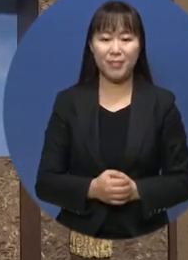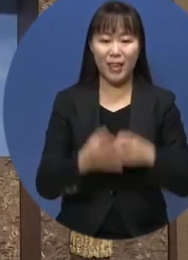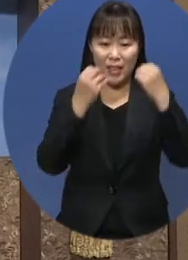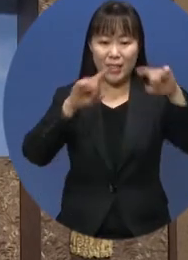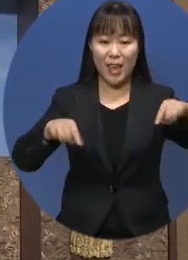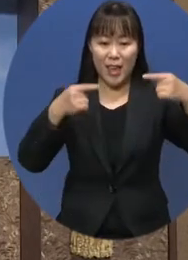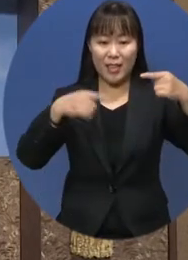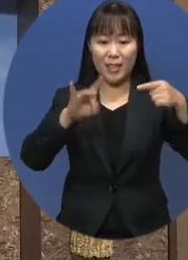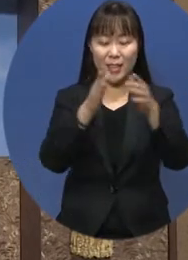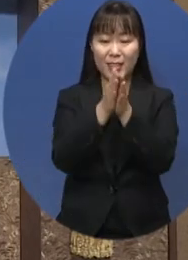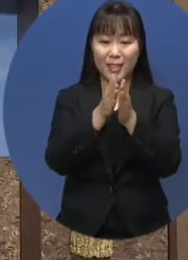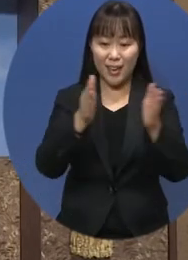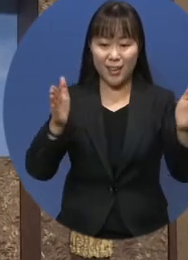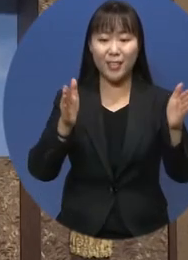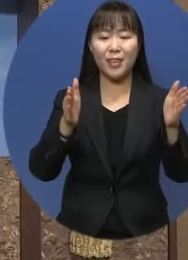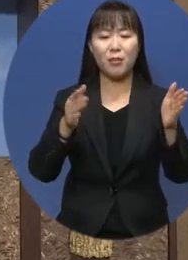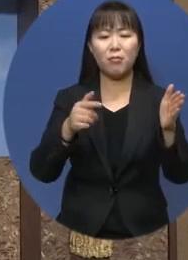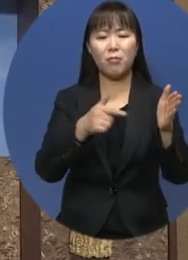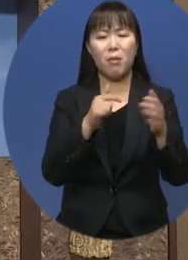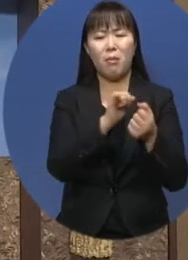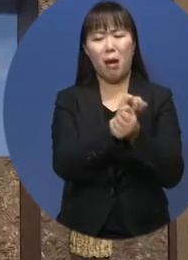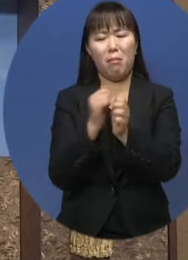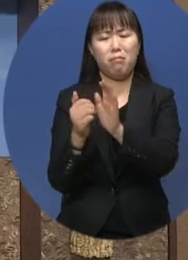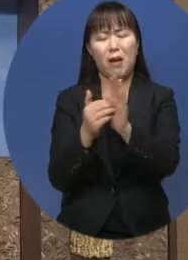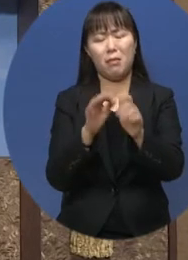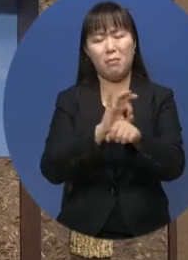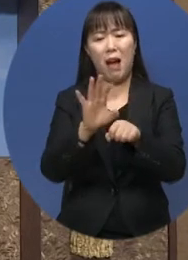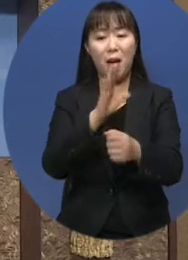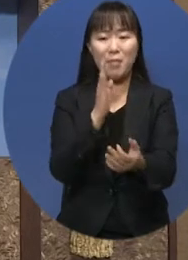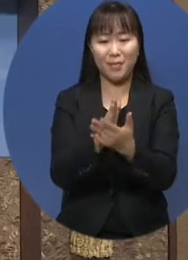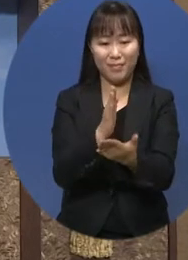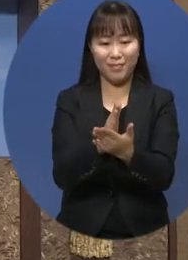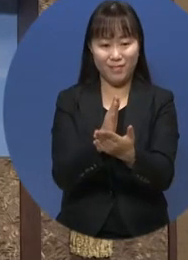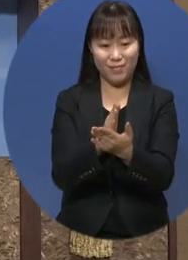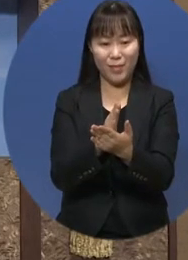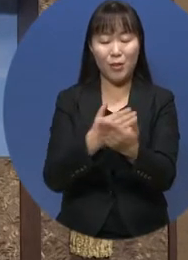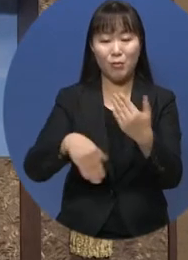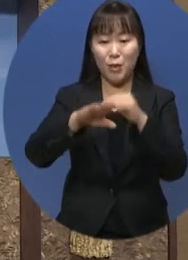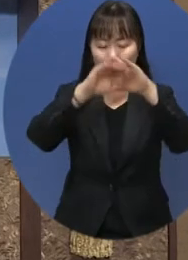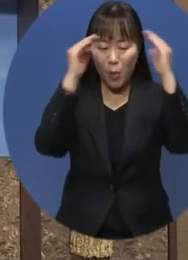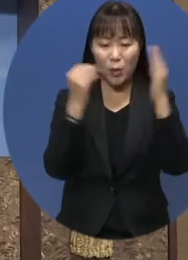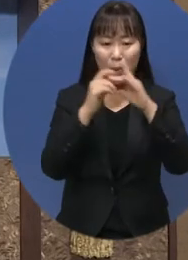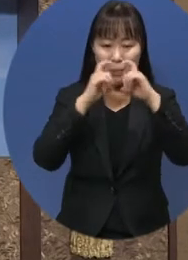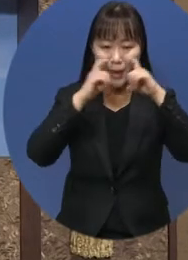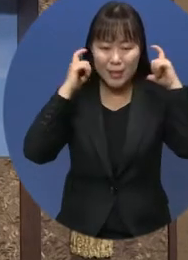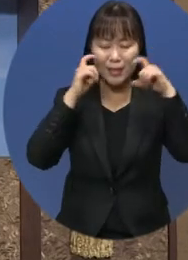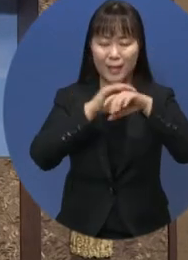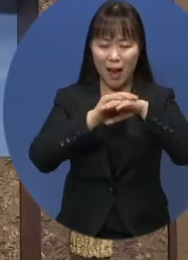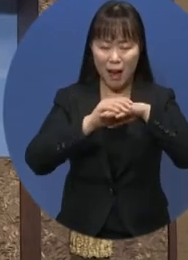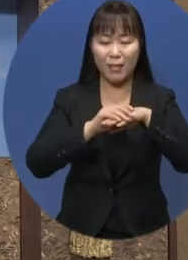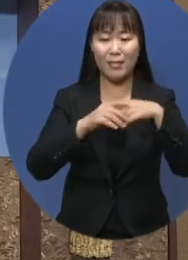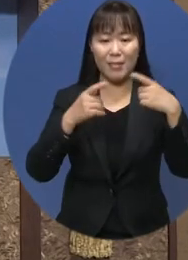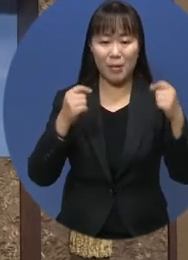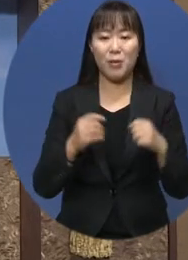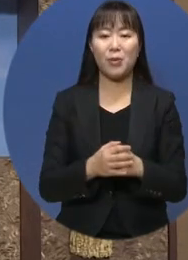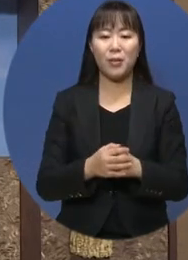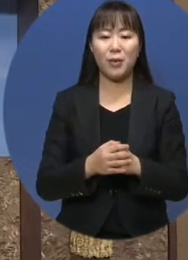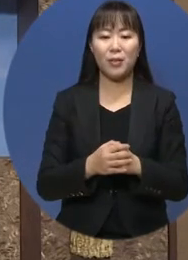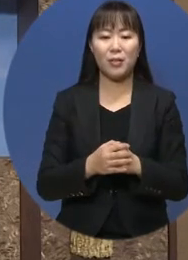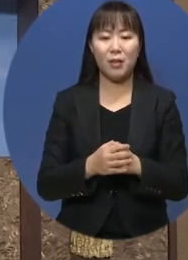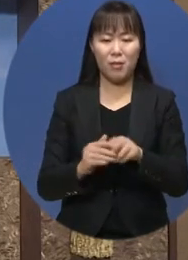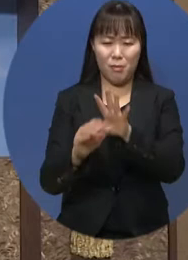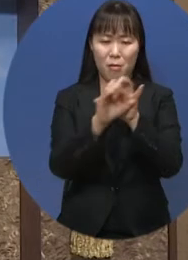싹이 지만 너무 또 반역의 대해서 하시면 안됩니다 우리 모두 마스크를 철저히 쓰면서 그리고